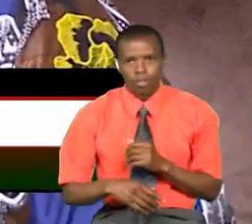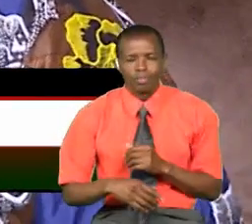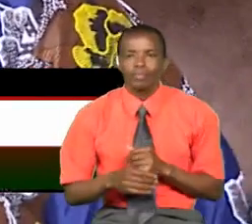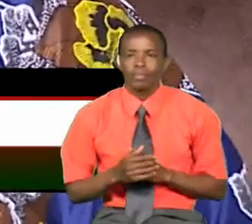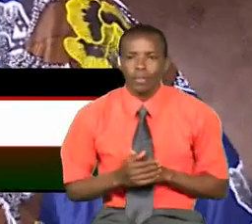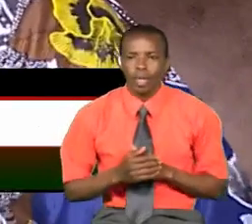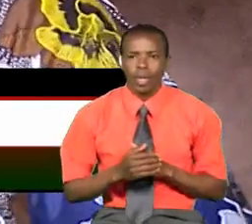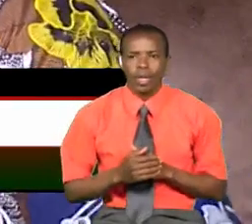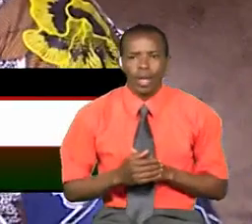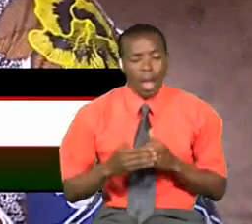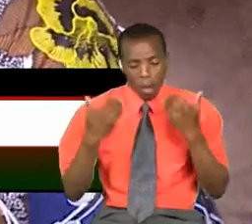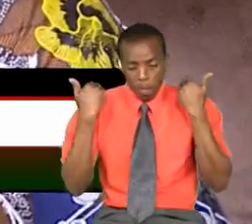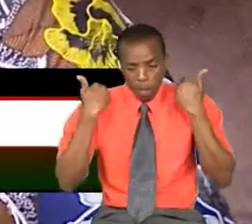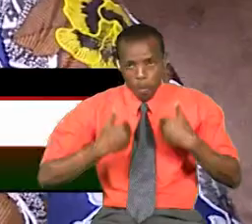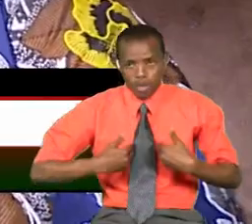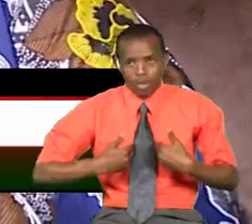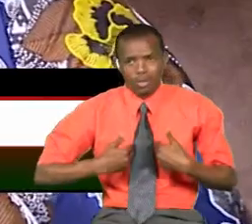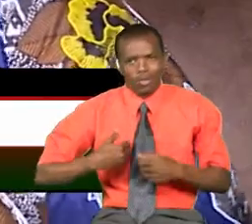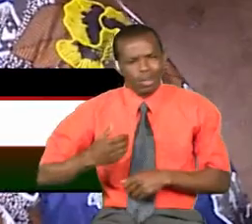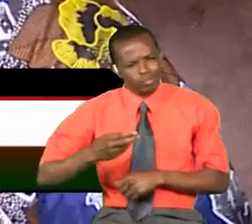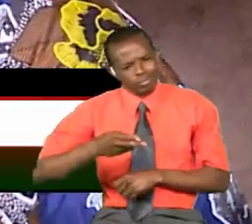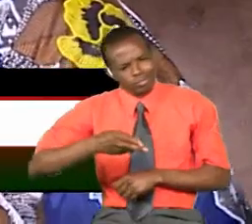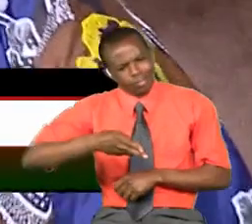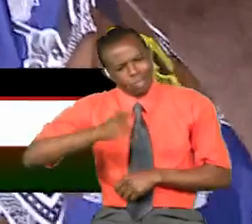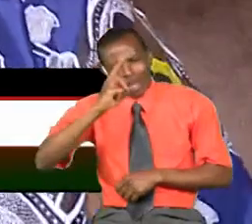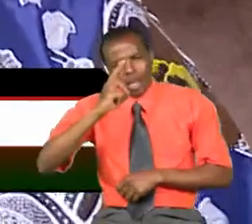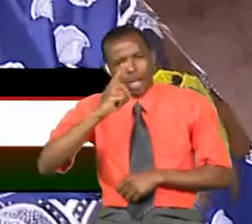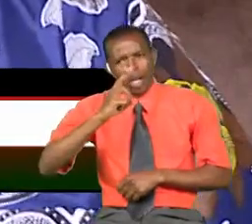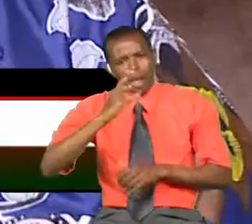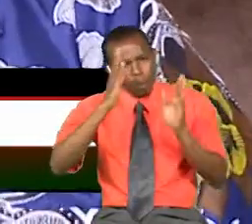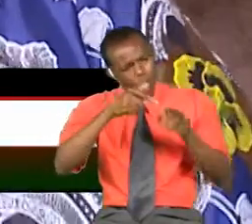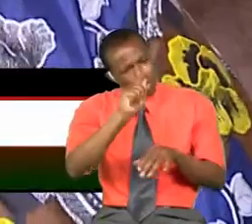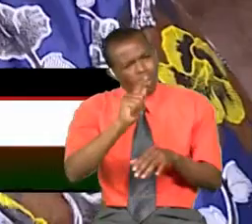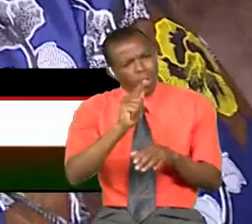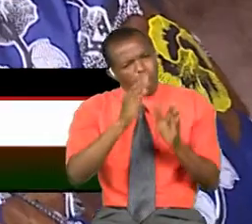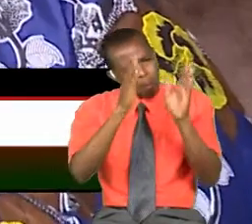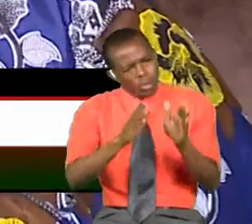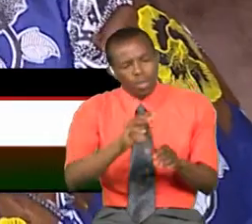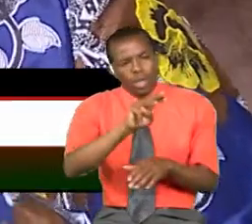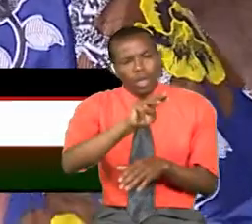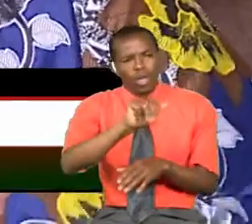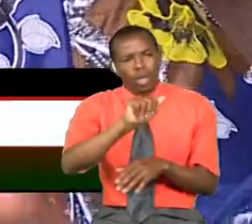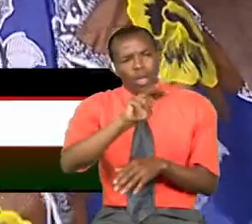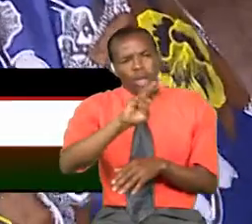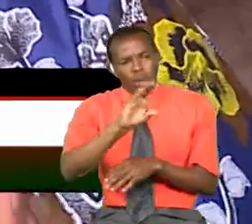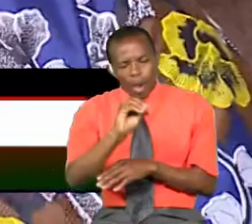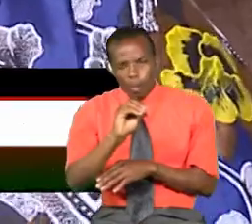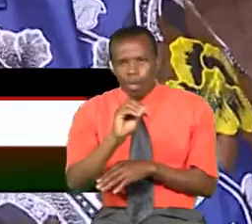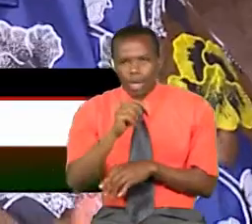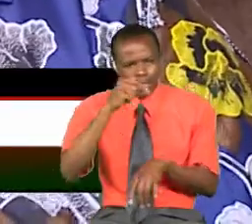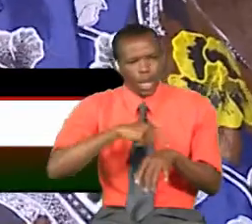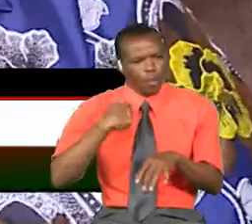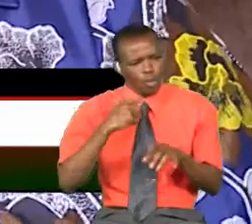wazi, mimi ningeua mtu ambaye ningetaka kumuona sana, wewe ndio Leonard Mambo, na wewe ndio mimi. Sasa katika ile hali